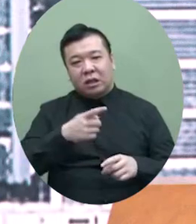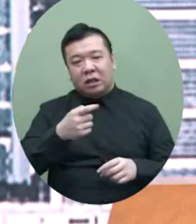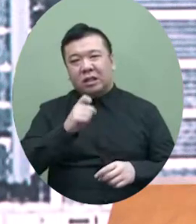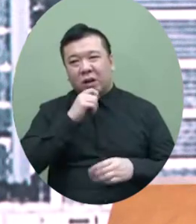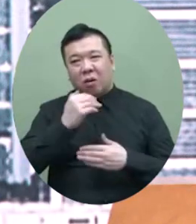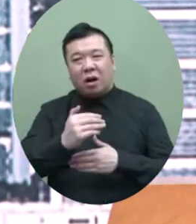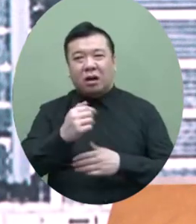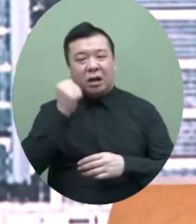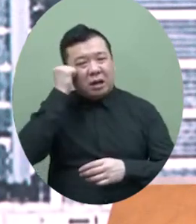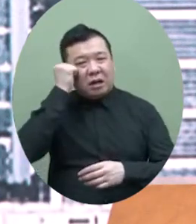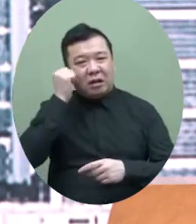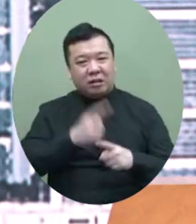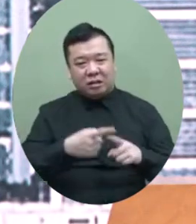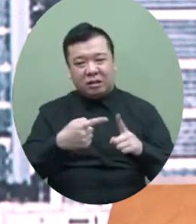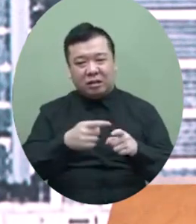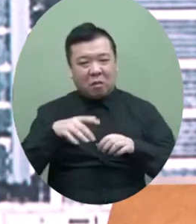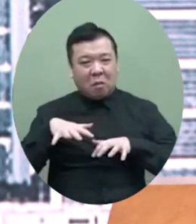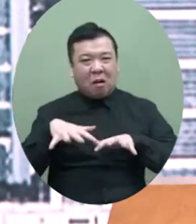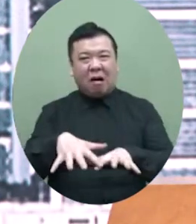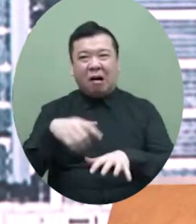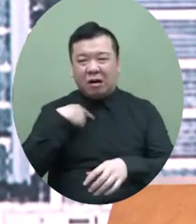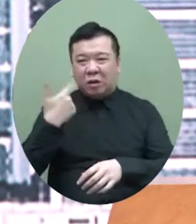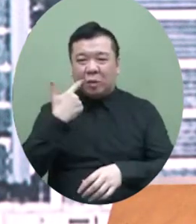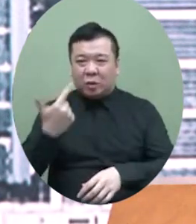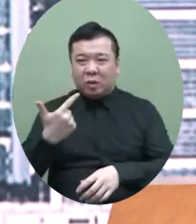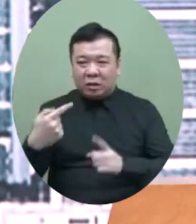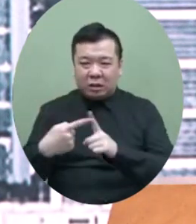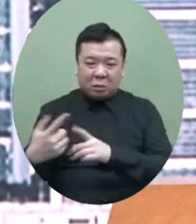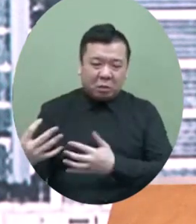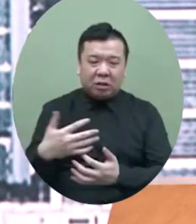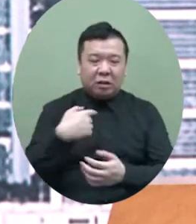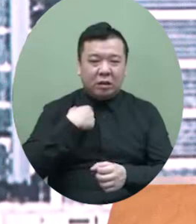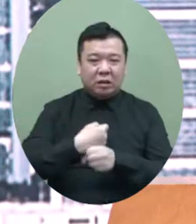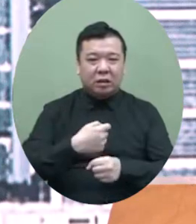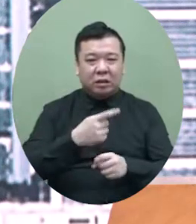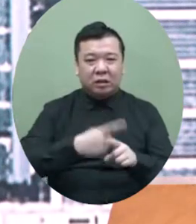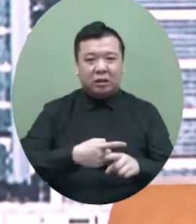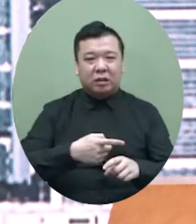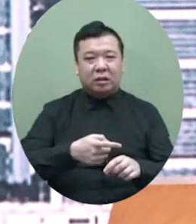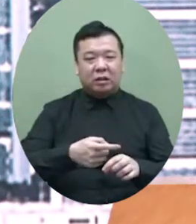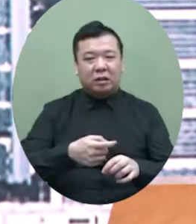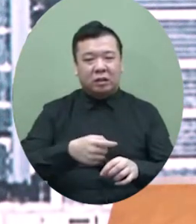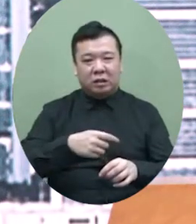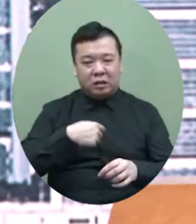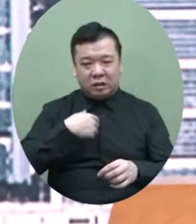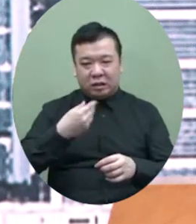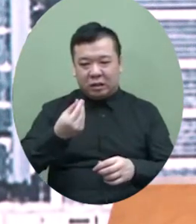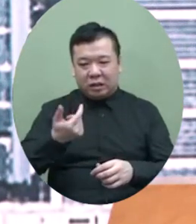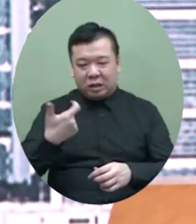有限啦，而且係動員非常之多人啦，同埋涉及非常之多嘅公帑